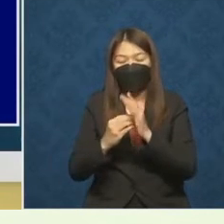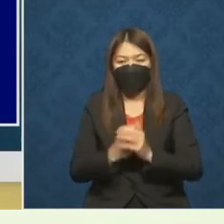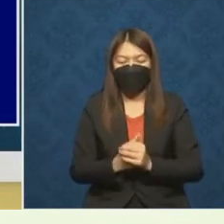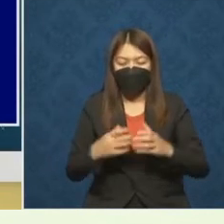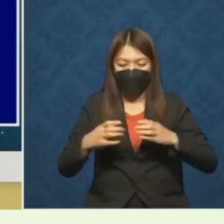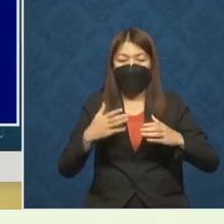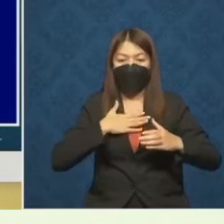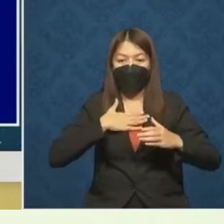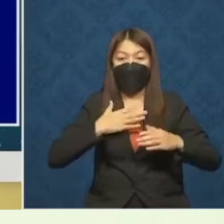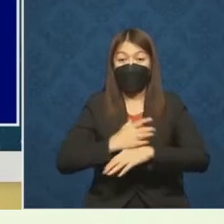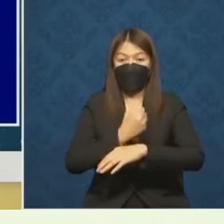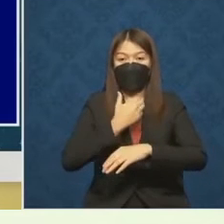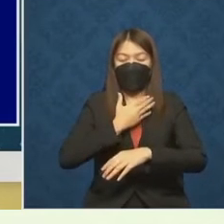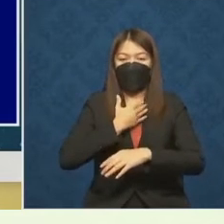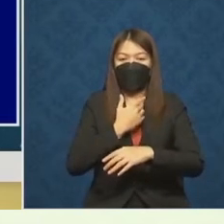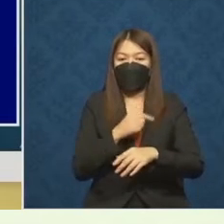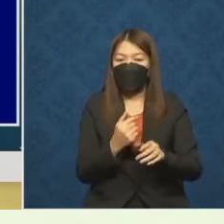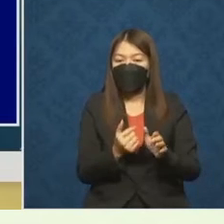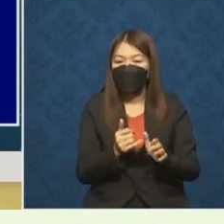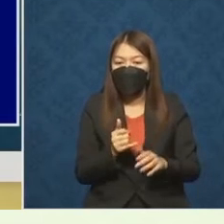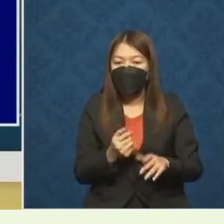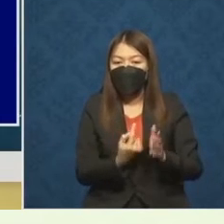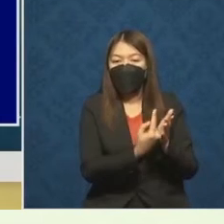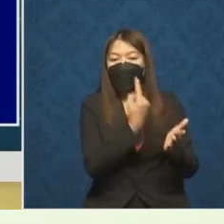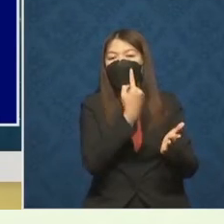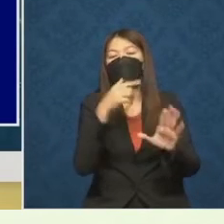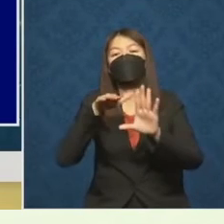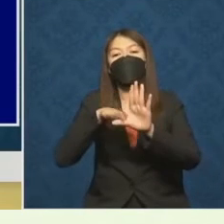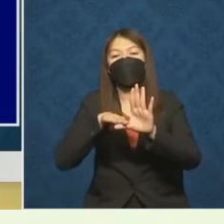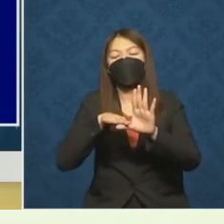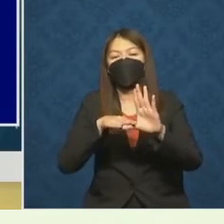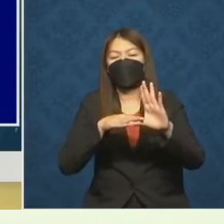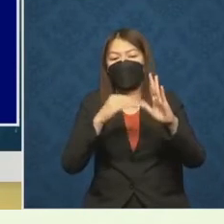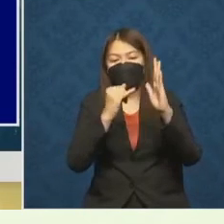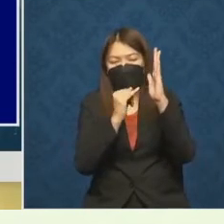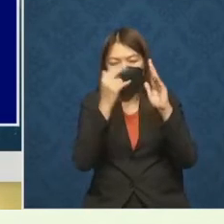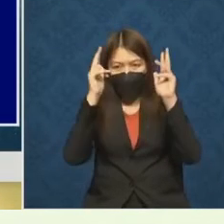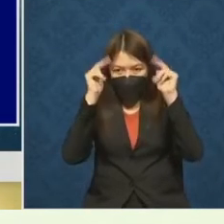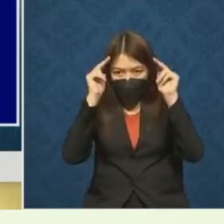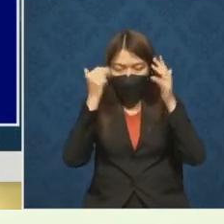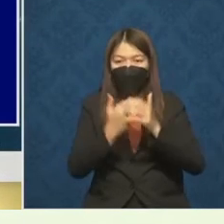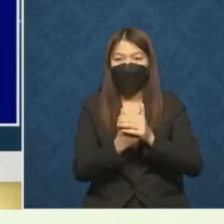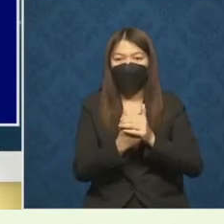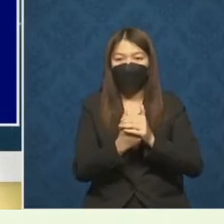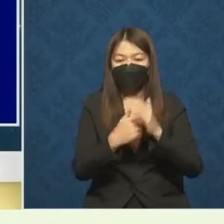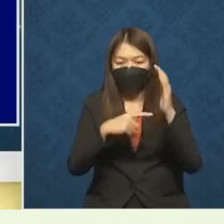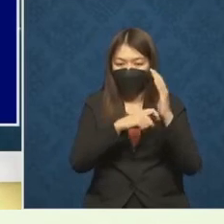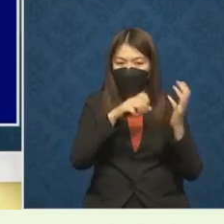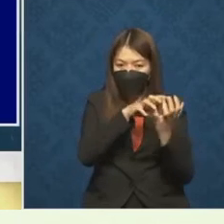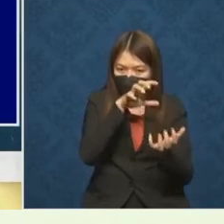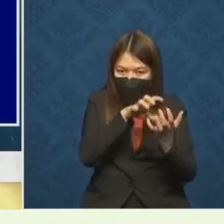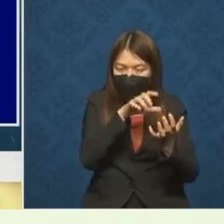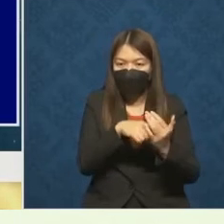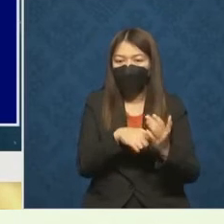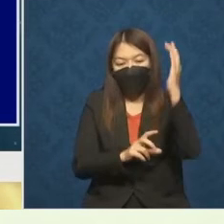ทยนะส่งผู้สมัครเพียง3จังหวัดเท่านั้นนะครับคือจังหวัดลำปางสมุทรปราการจังหวัดนคร